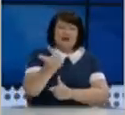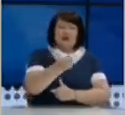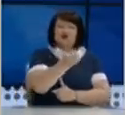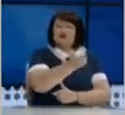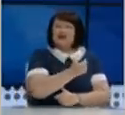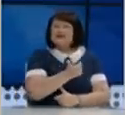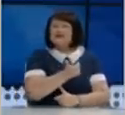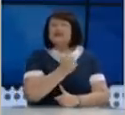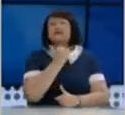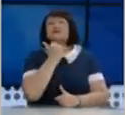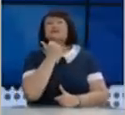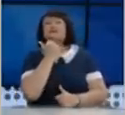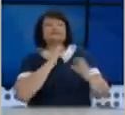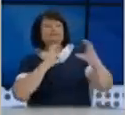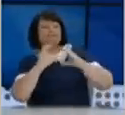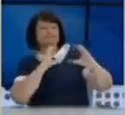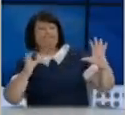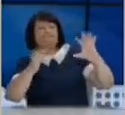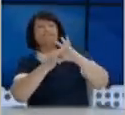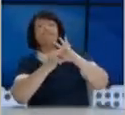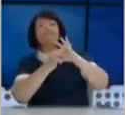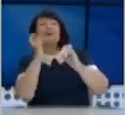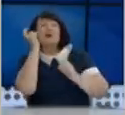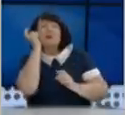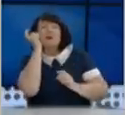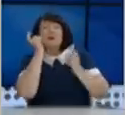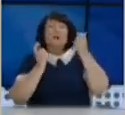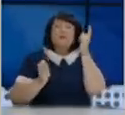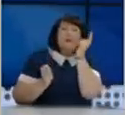δεν μπορούν να επικοινωνήσουν μεταξύ τους μέσω ασυρμάτων.